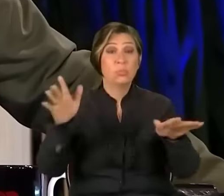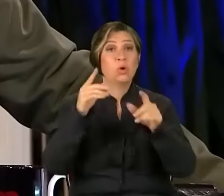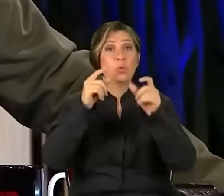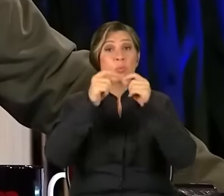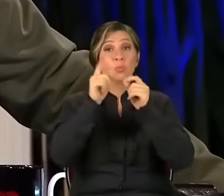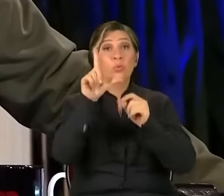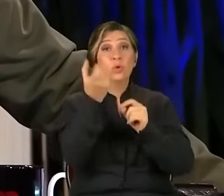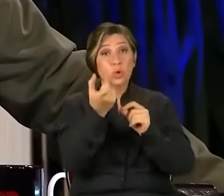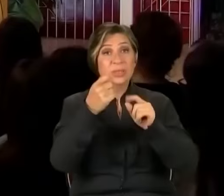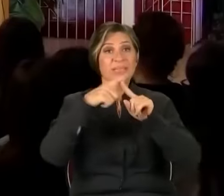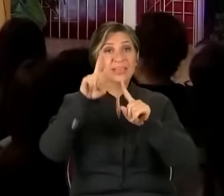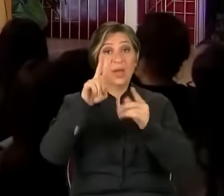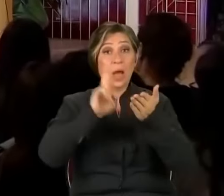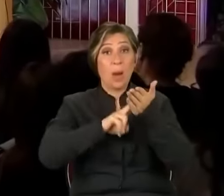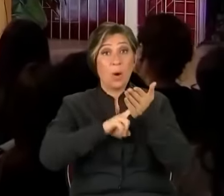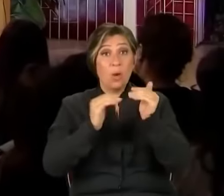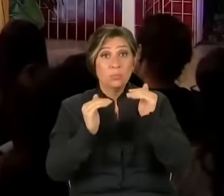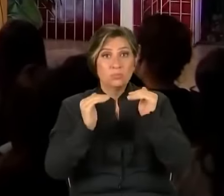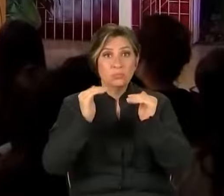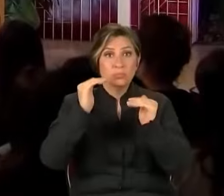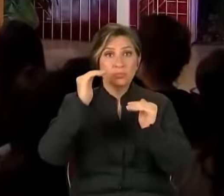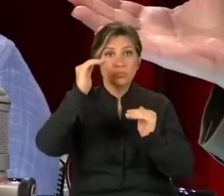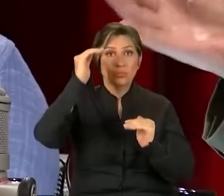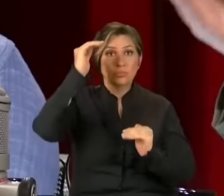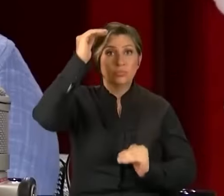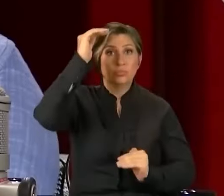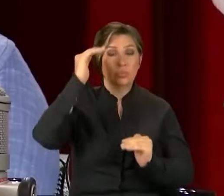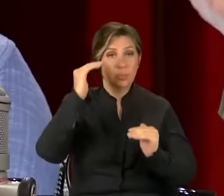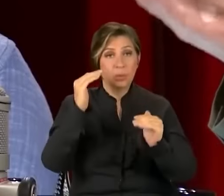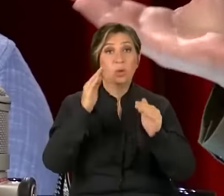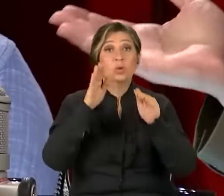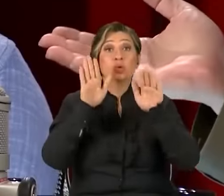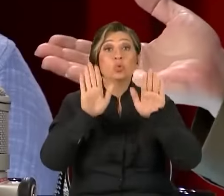Blue TV'nin abone sayısı gittikçe artmaya başlamış.